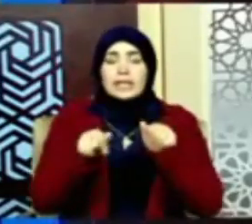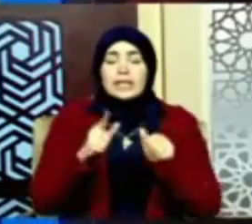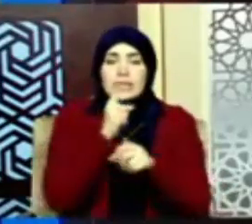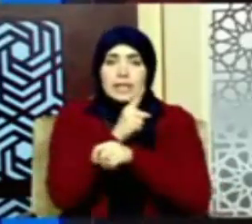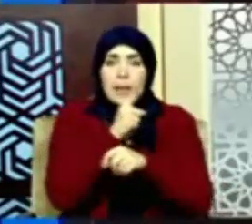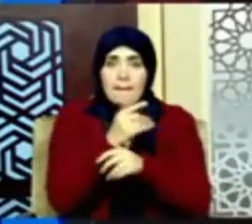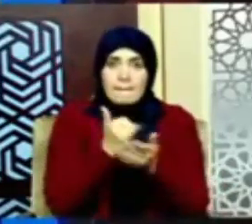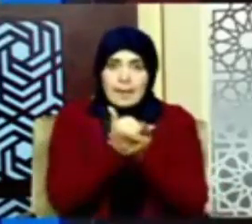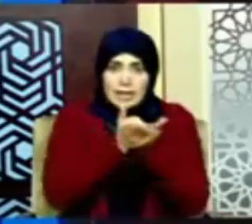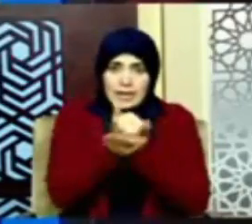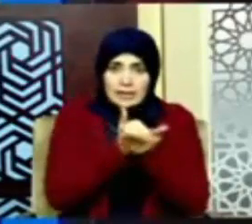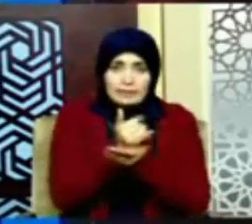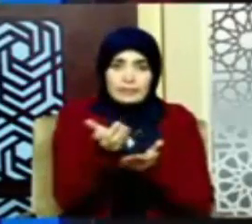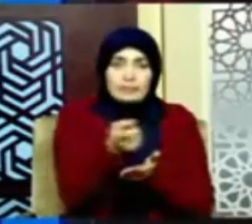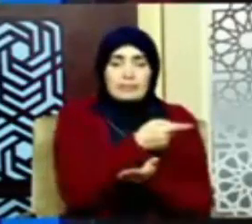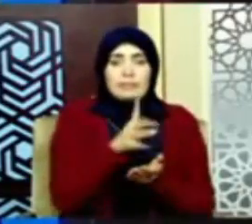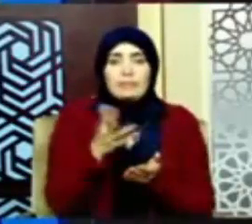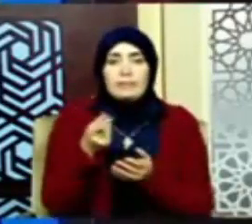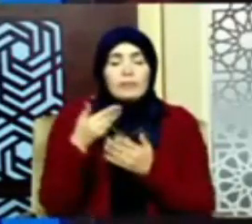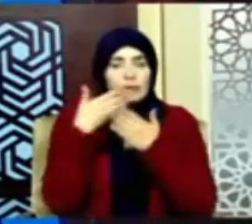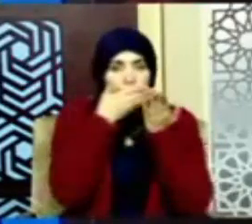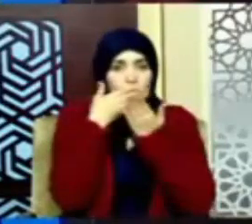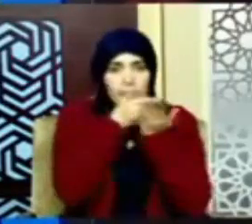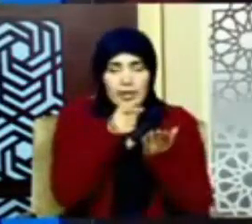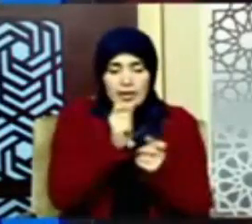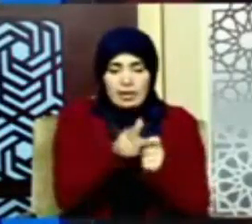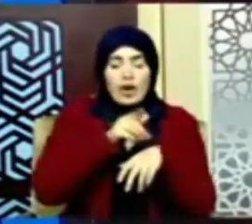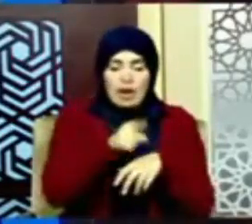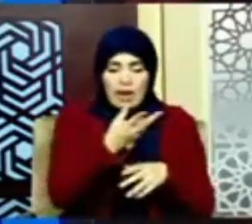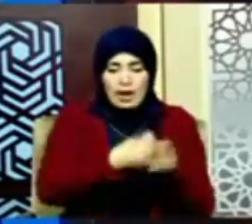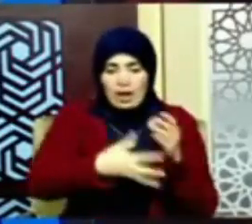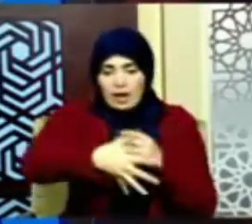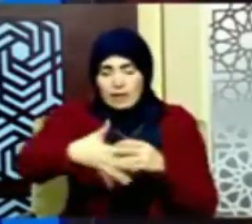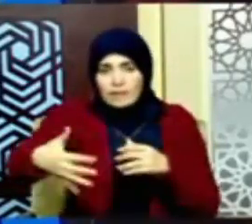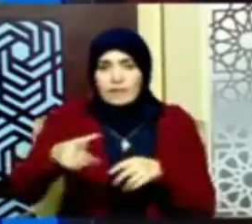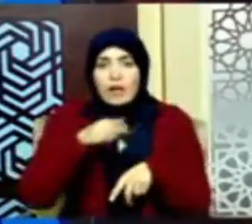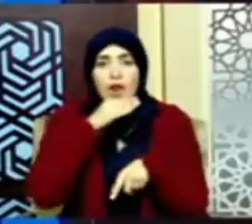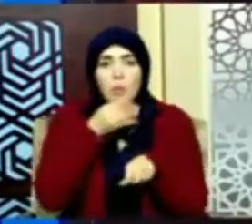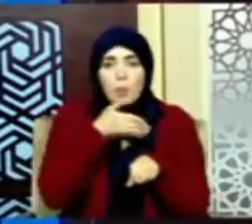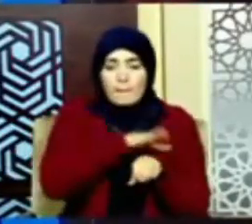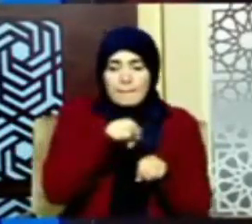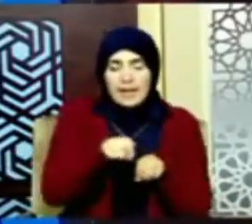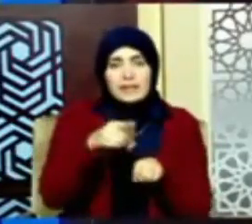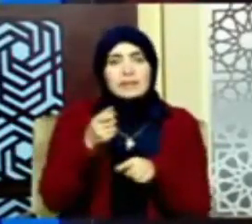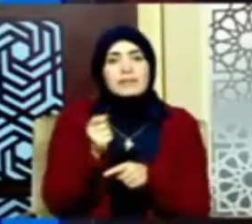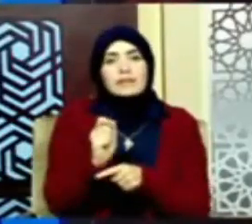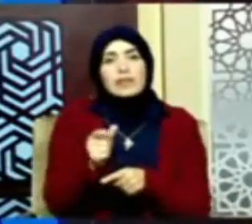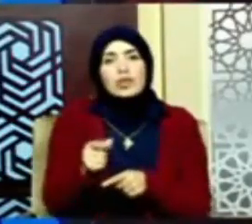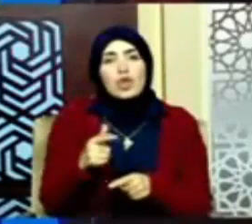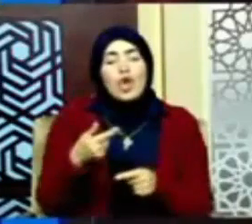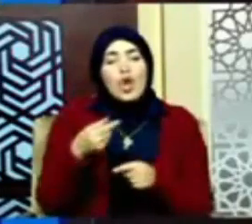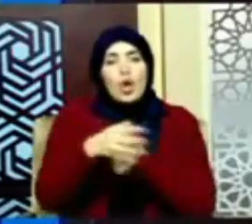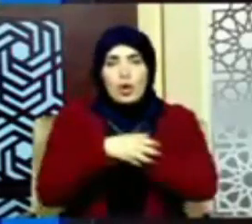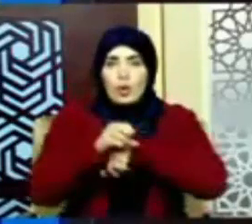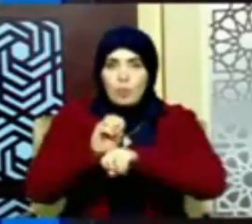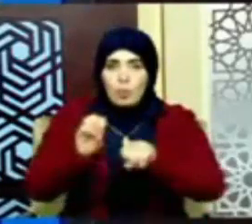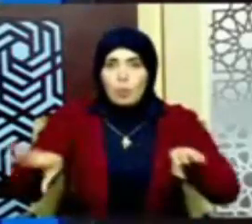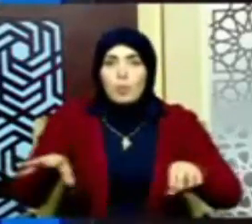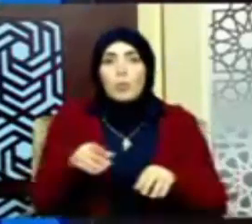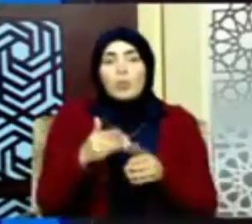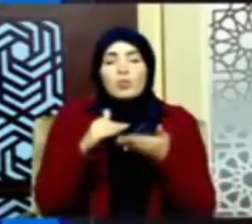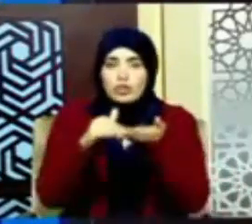طلاب العلم الفقراء أو بسداد مصروفات الأيتام من كان أو بقضاء حاجات الأيتام والفقراء في